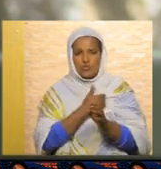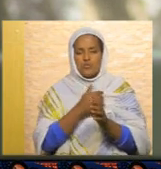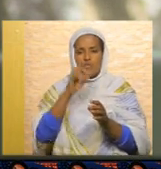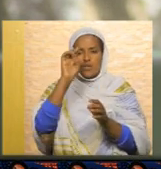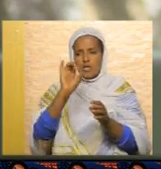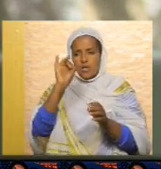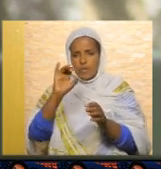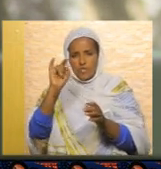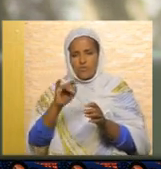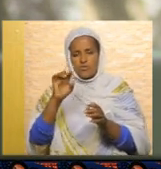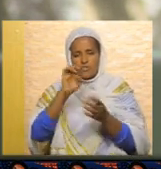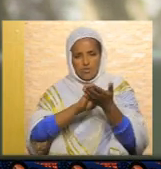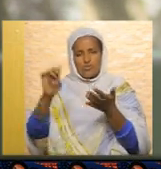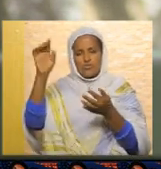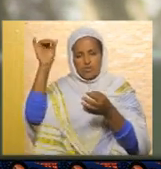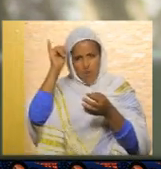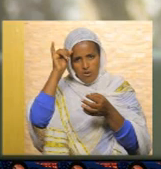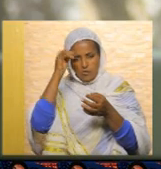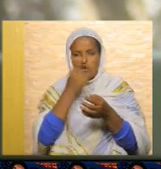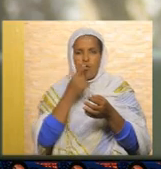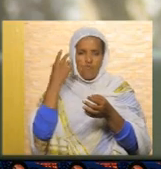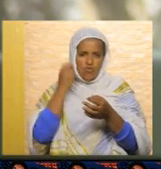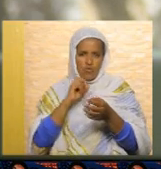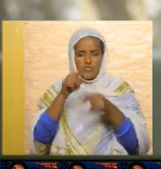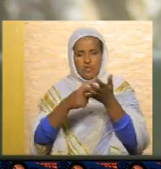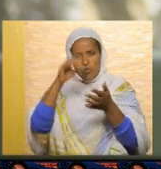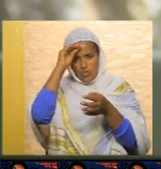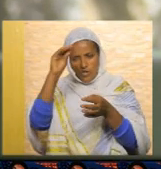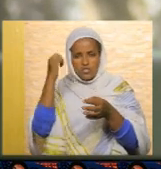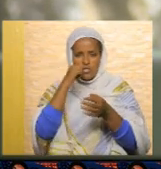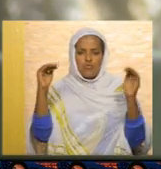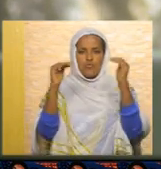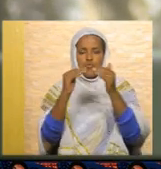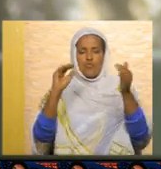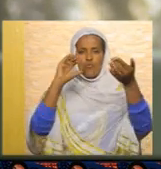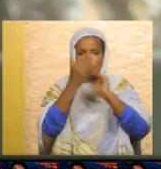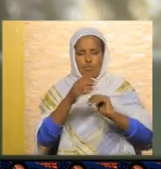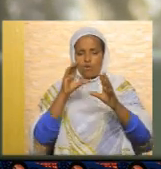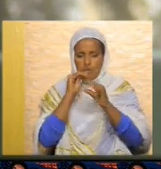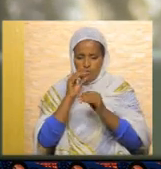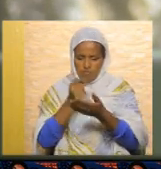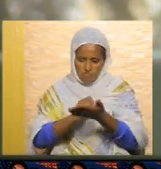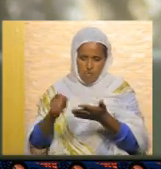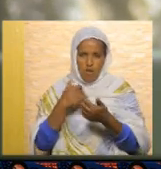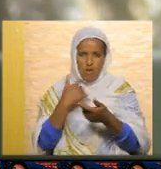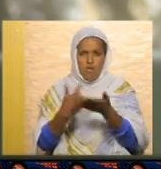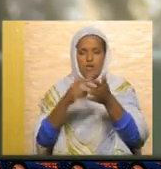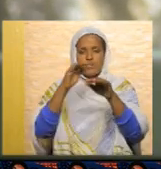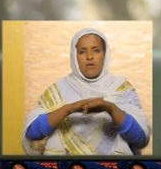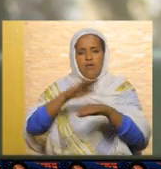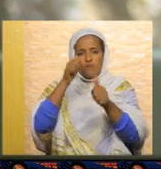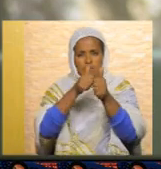ቤት ነበረች። ቤተ ክርስቲያን ደግሞ አንቺ ነው የምትባለው አይደል? አንተ ሲባል ተሰምቷል።